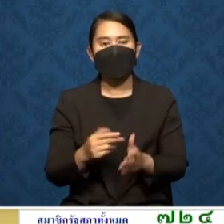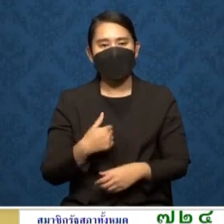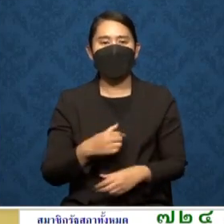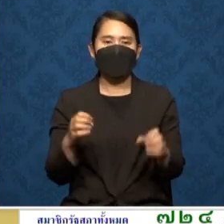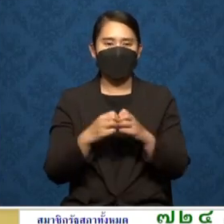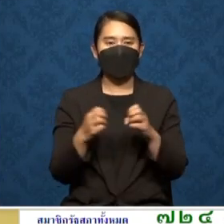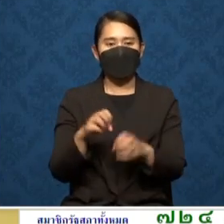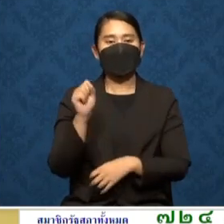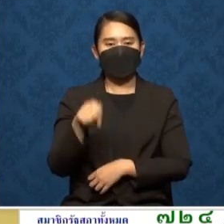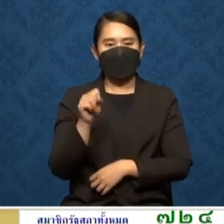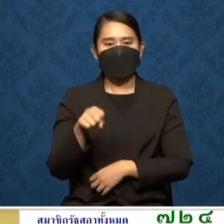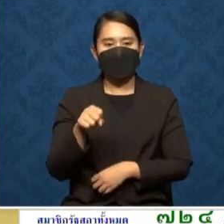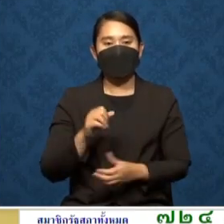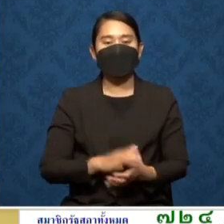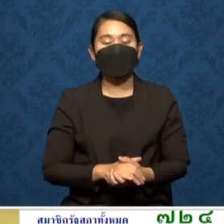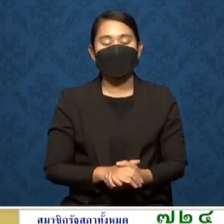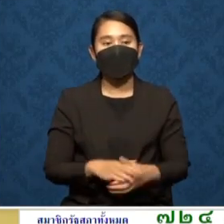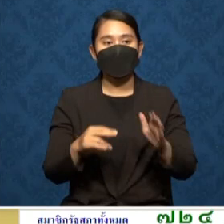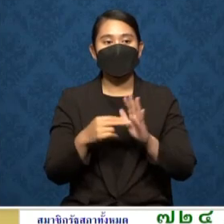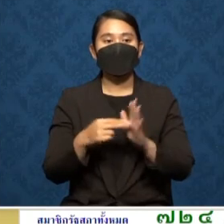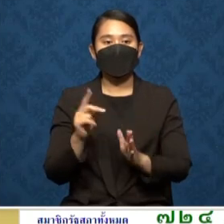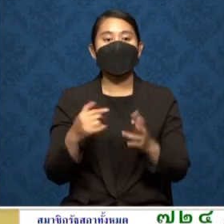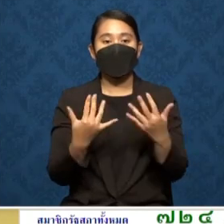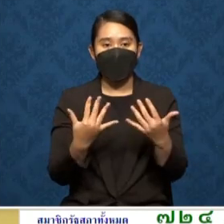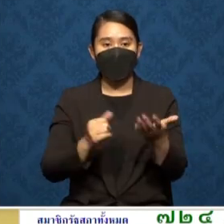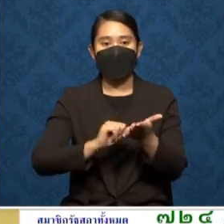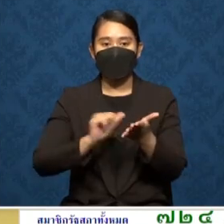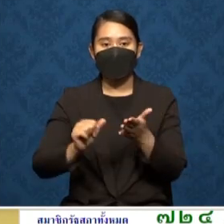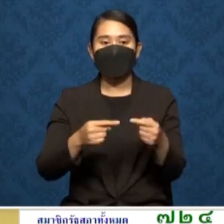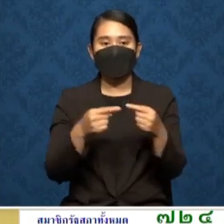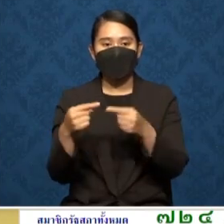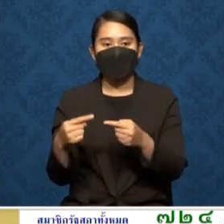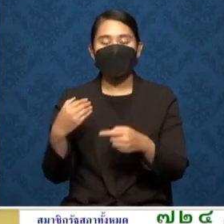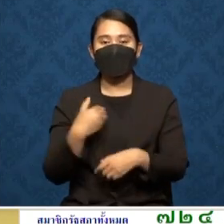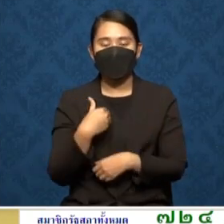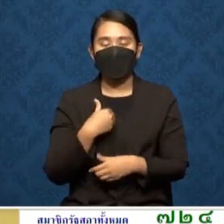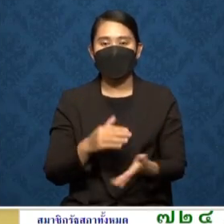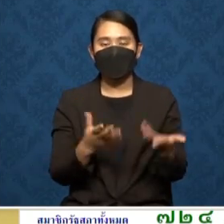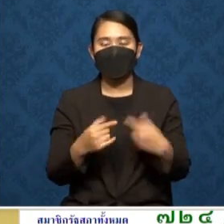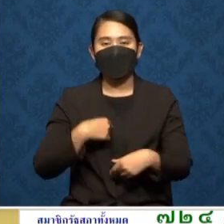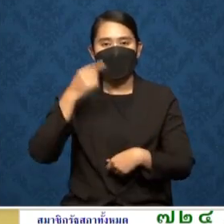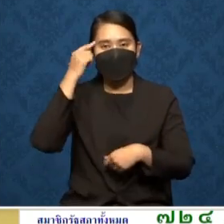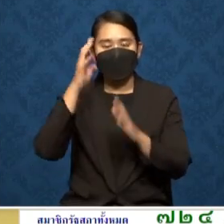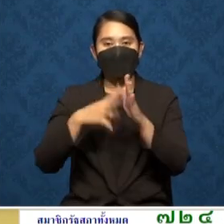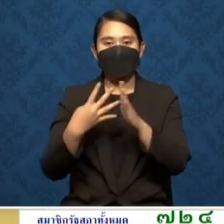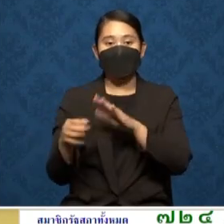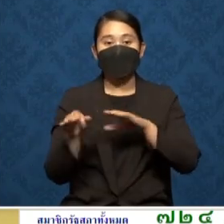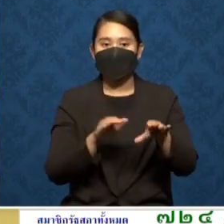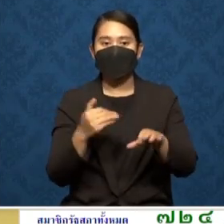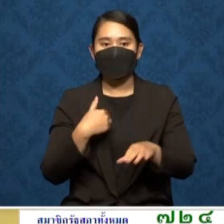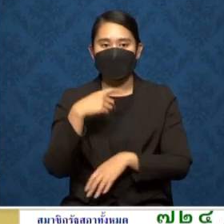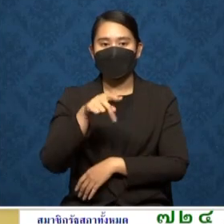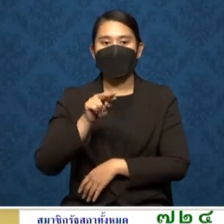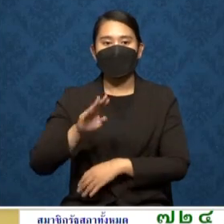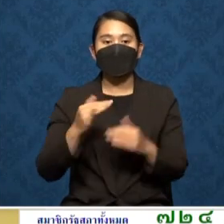ดขึ้นในปัจจุบันนี้ซึ่งนั่นก็จะต้องไปแก้ไขกันโดยต่อไปแต่ก็ได้คิดเตรียมการไปแล้วในร่างพระราชบัญญัติ